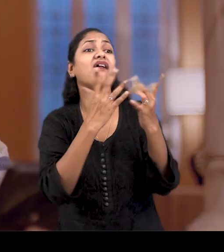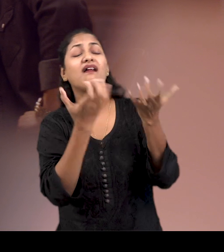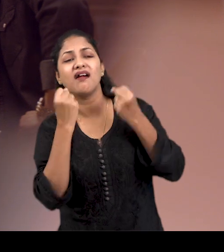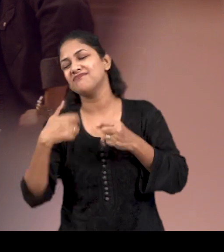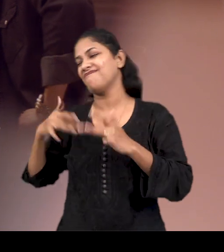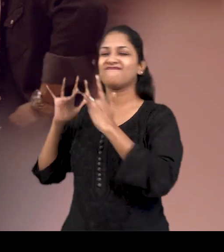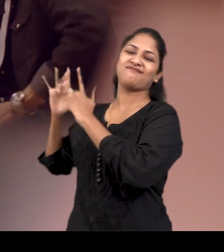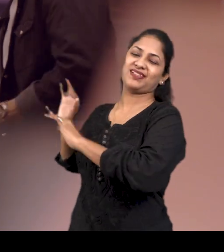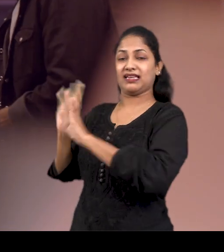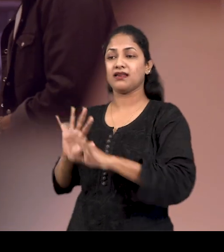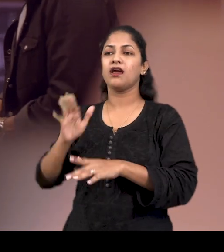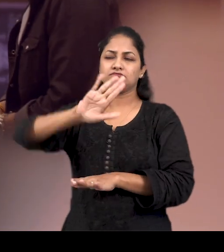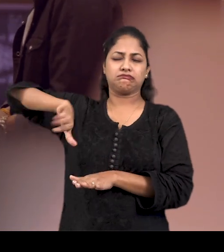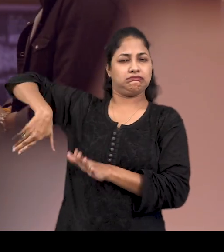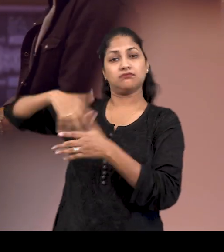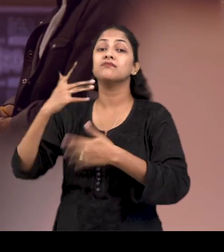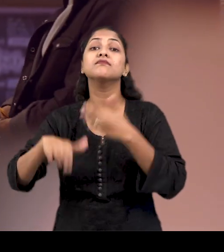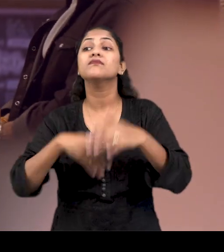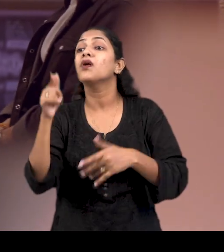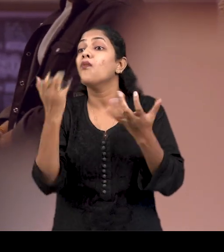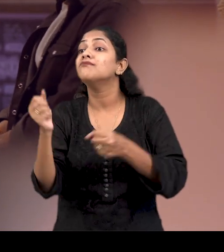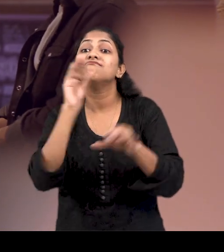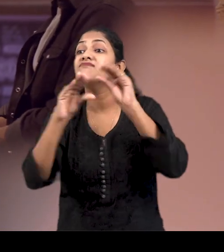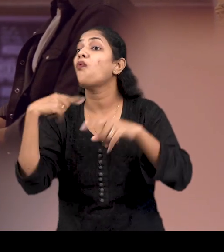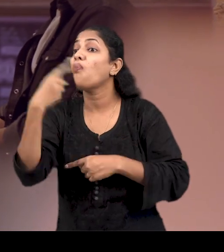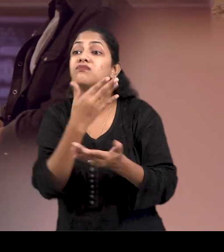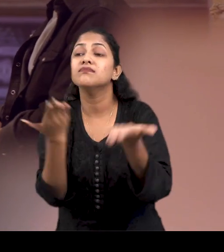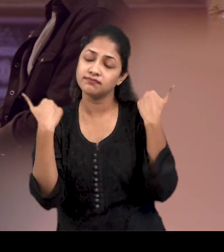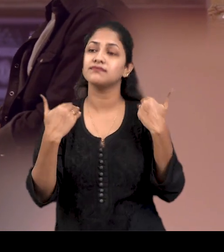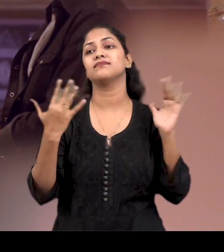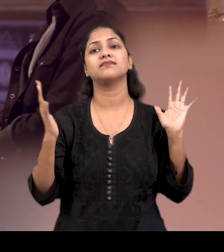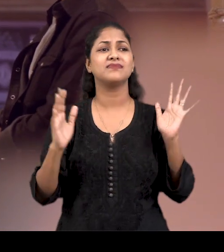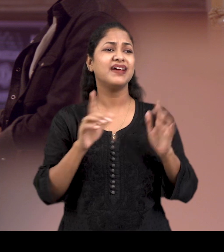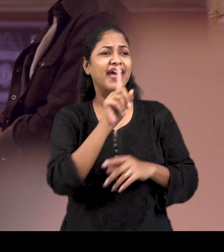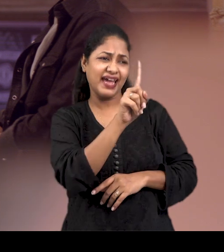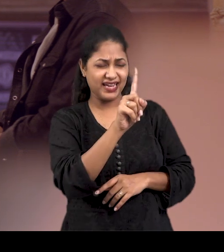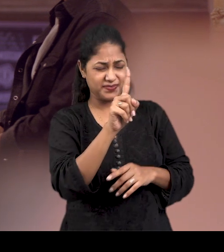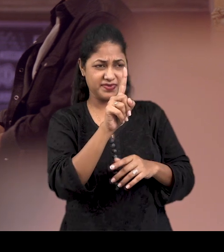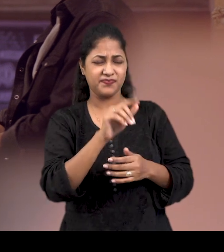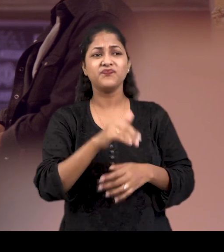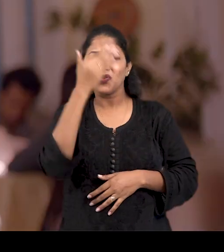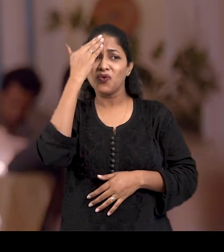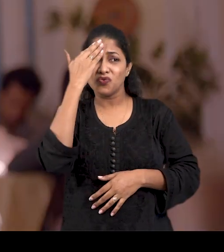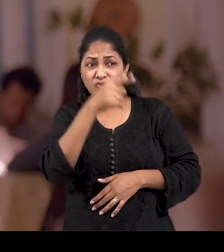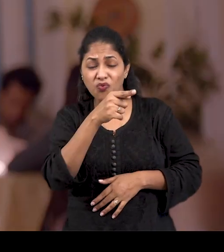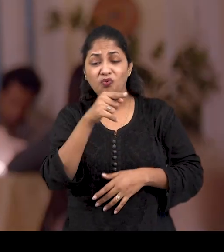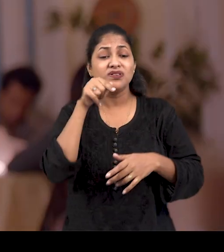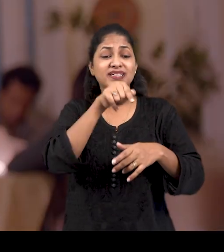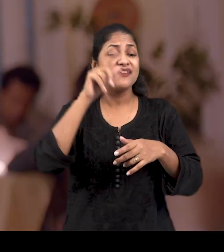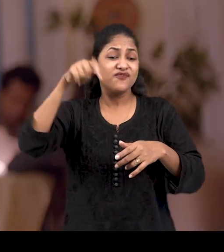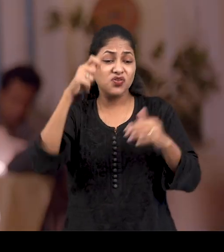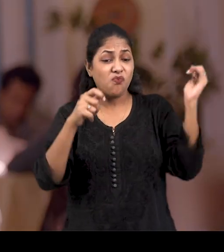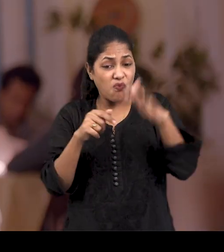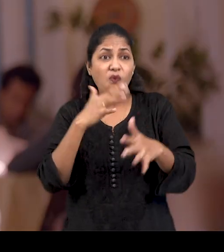તમને આ વિડીયો? એ છે મારા કોન્ટેક્ટ, એ છોડો. હવે કોણ આમાં મારી સાથે રોકાણ કરવા માંગે છે, બોલો. 1 મિનિટ નકુલ, શું તમે એ